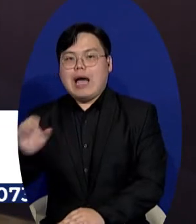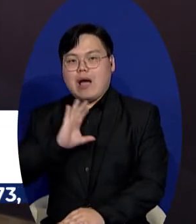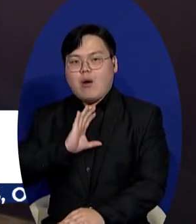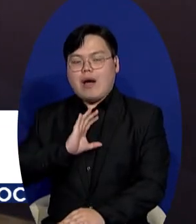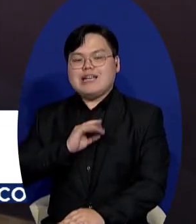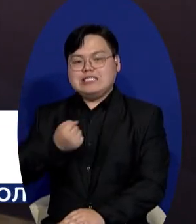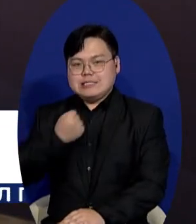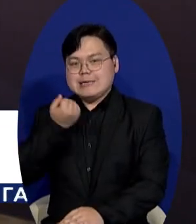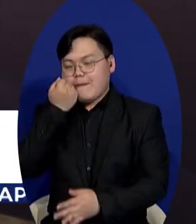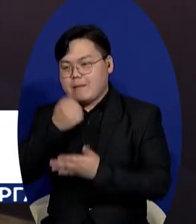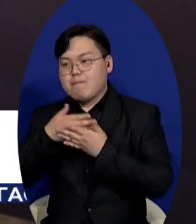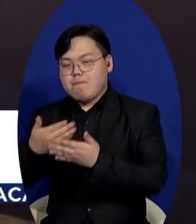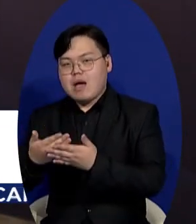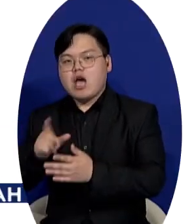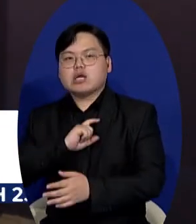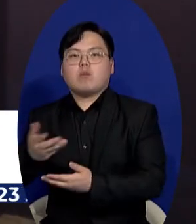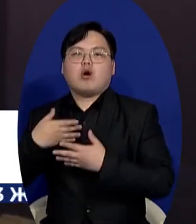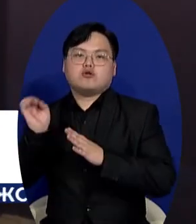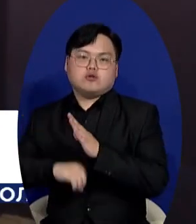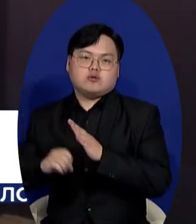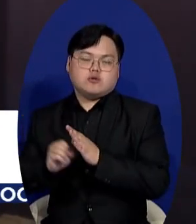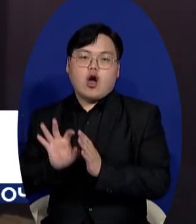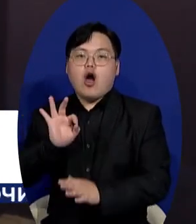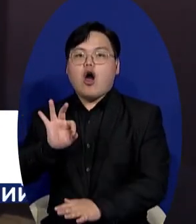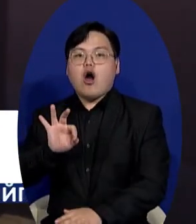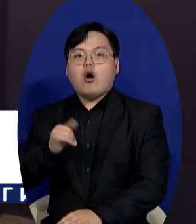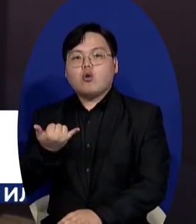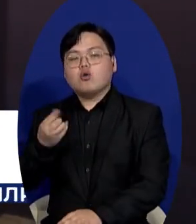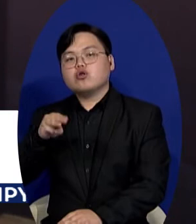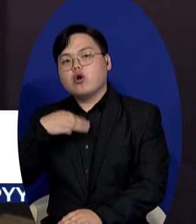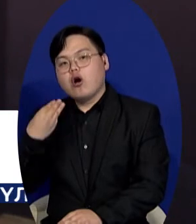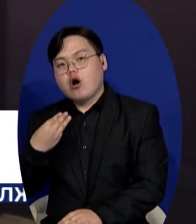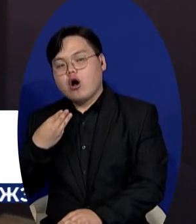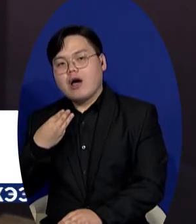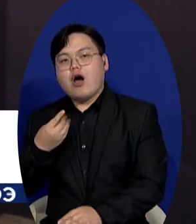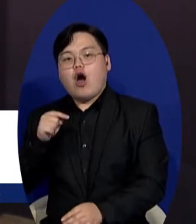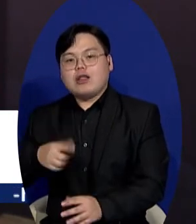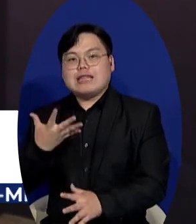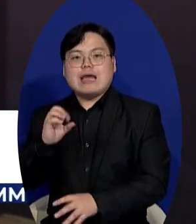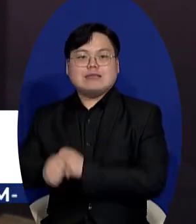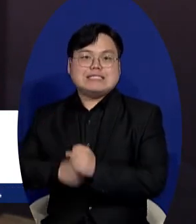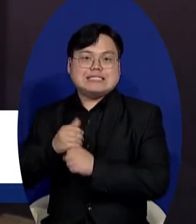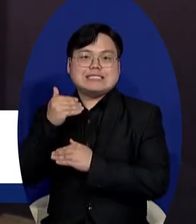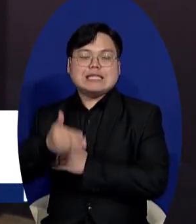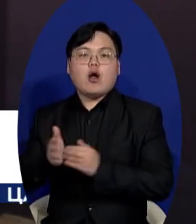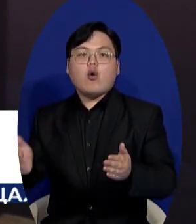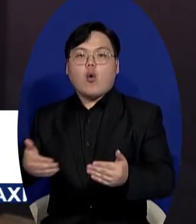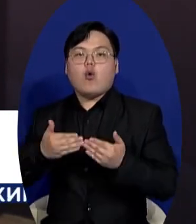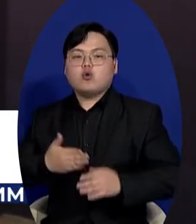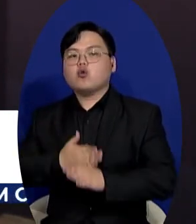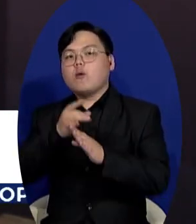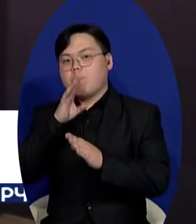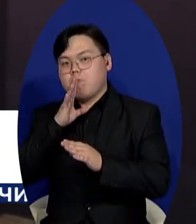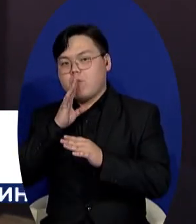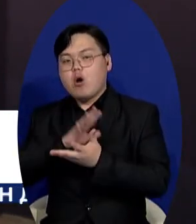гаргуулаад тэгээ лиценз өгдөг болох юм байна. Оюут толгой компани одоогоос 50 жилийн дараа хаагдахаар байгаа боловч одооноос уурхайг